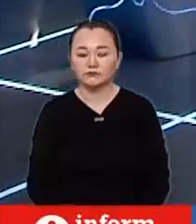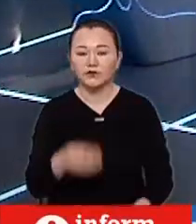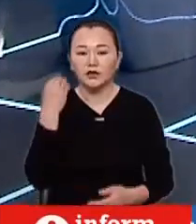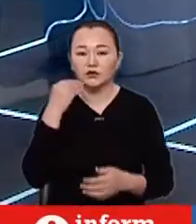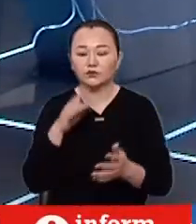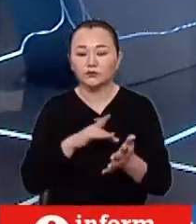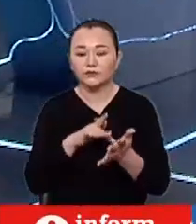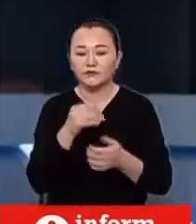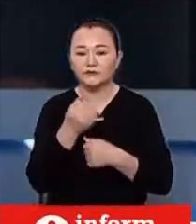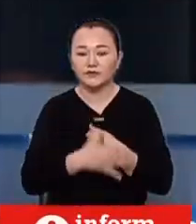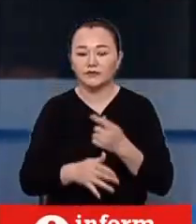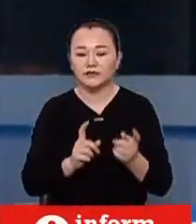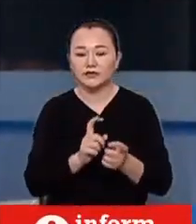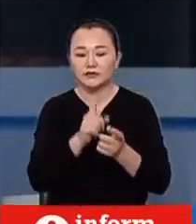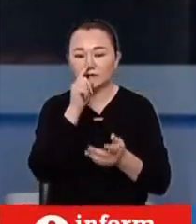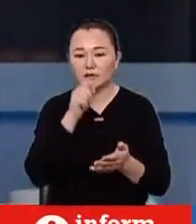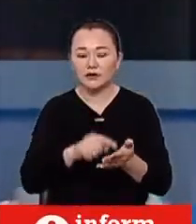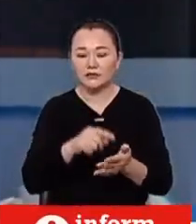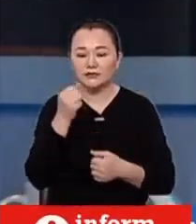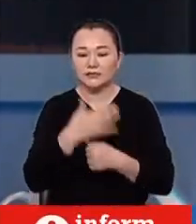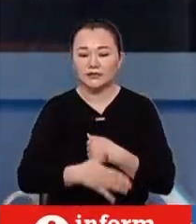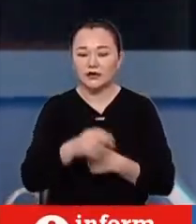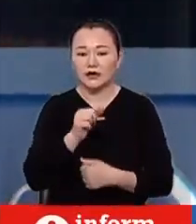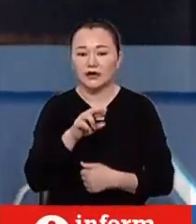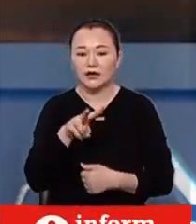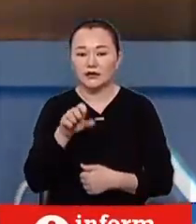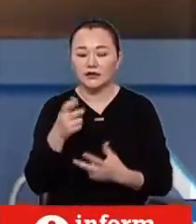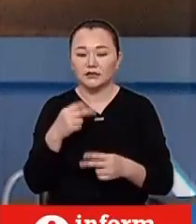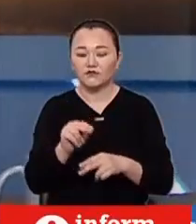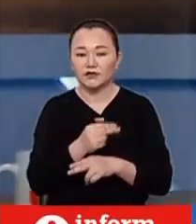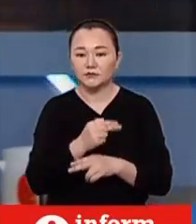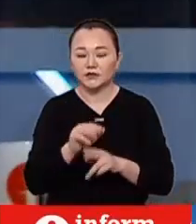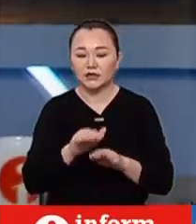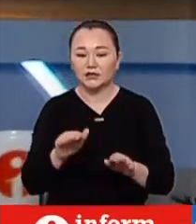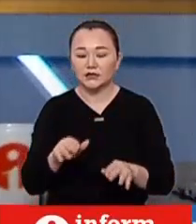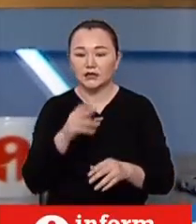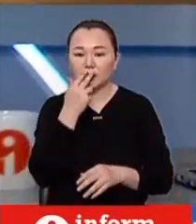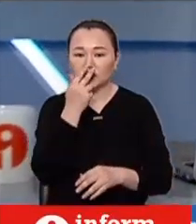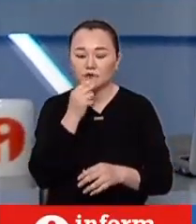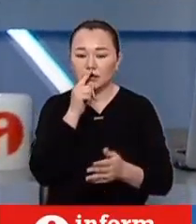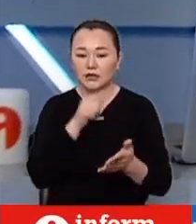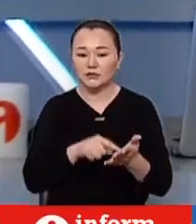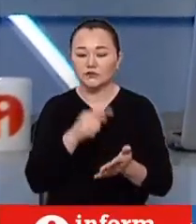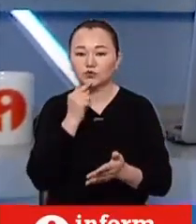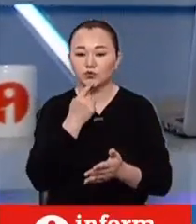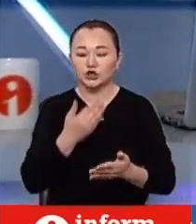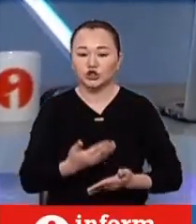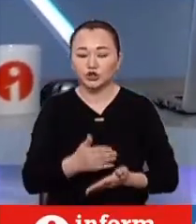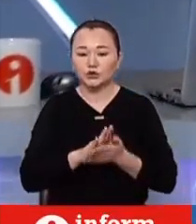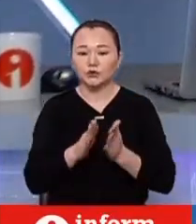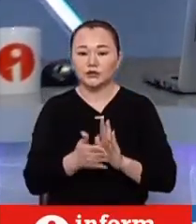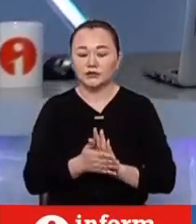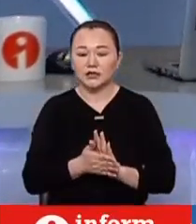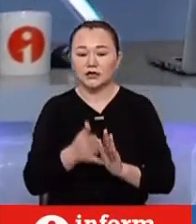В Актобе в центре скандала оказался центр «Аяла», где воспитываются дети и подростки, оказавшиеся в трудной жизненной